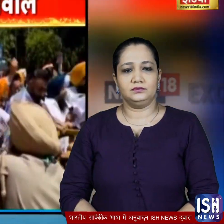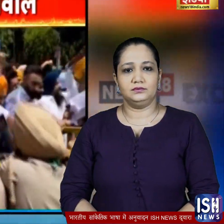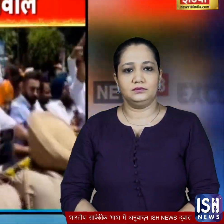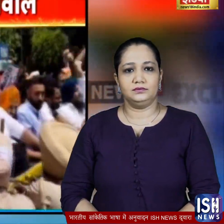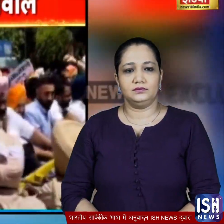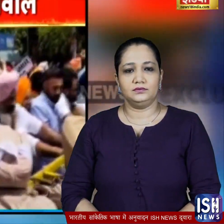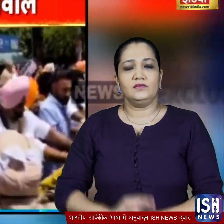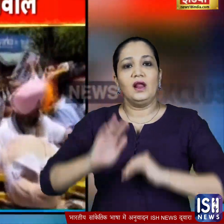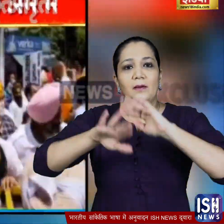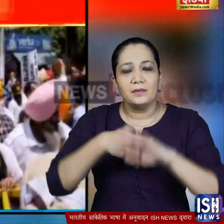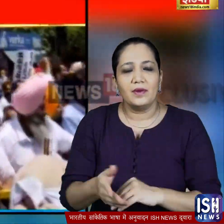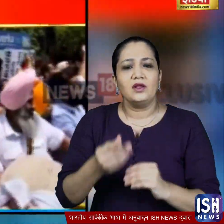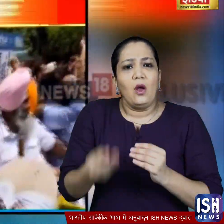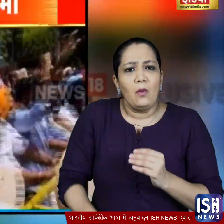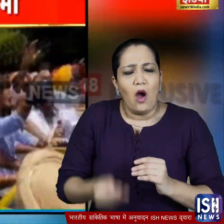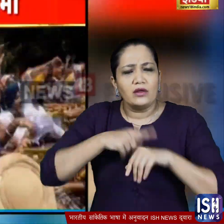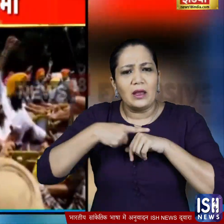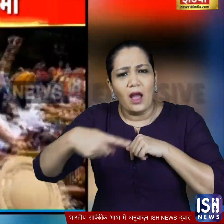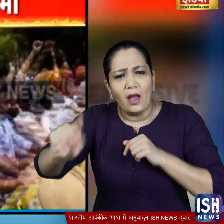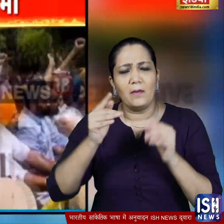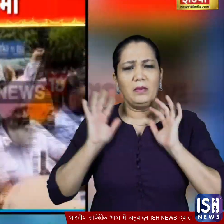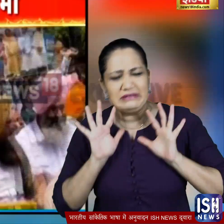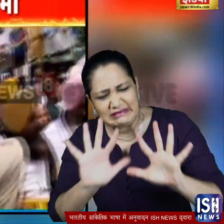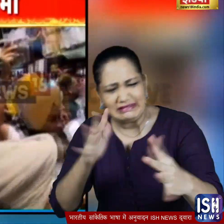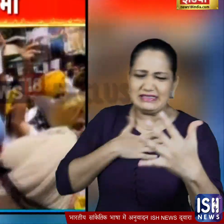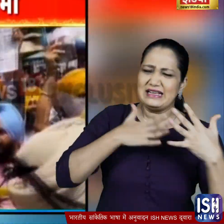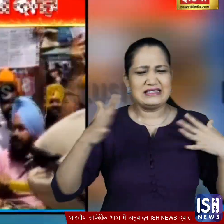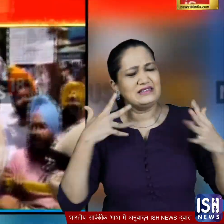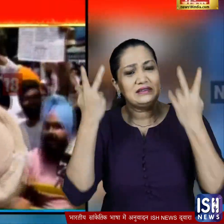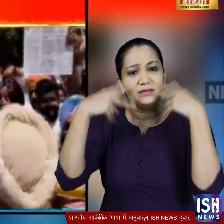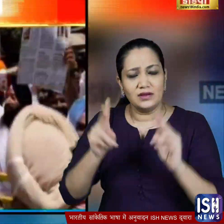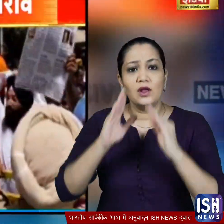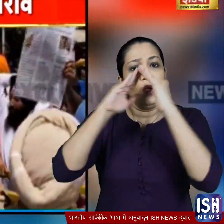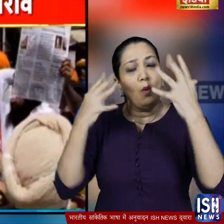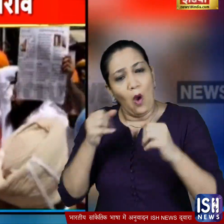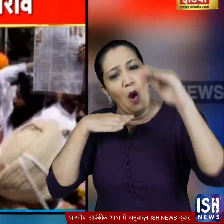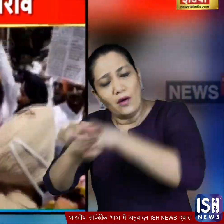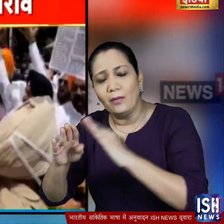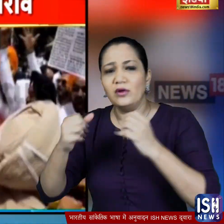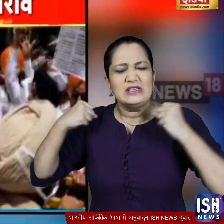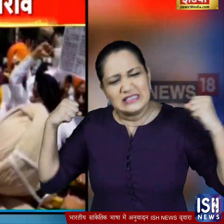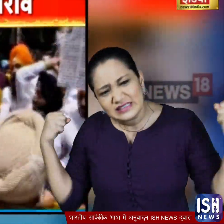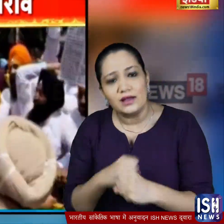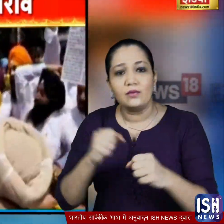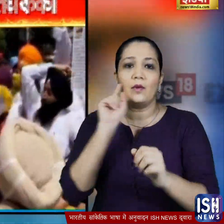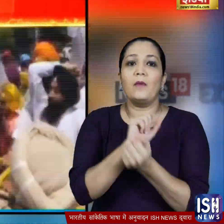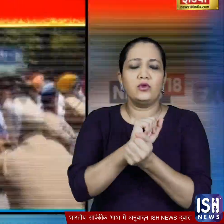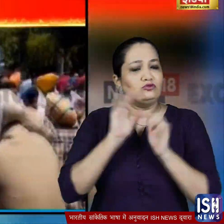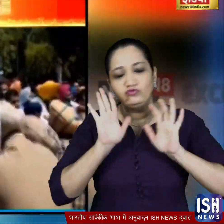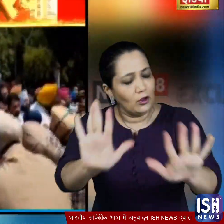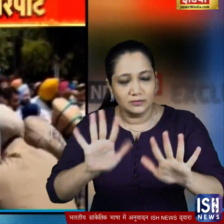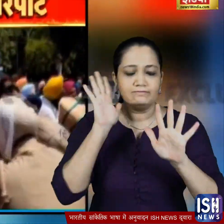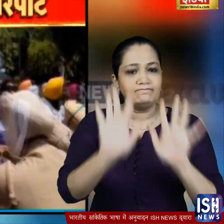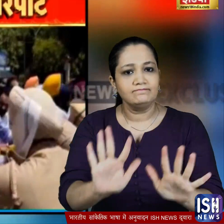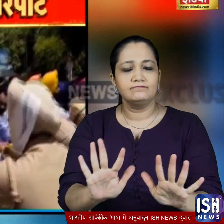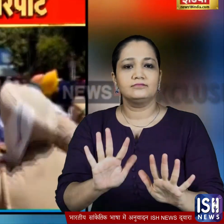इसके बाद भी वहां काफी देर तक धक्का मुक्की होती रही। प्रदर्शनकारी बंगले के अंदर जाने में पूरी ताकत लगा रहे थे, जबकि पुलिस उन्हें रोकने में।